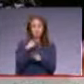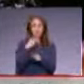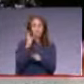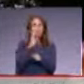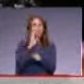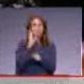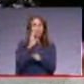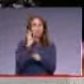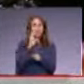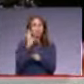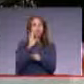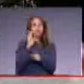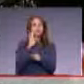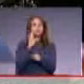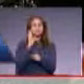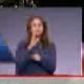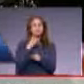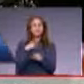هناك